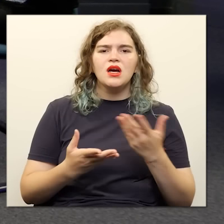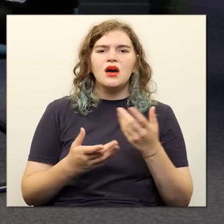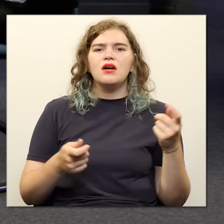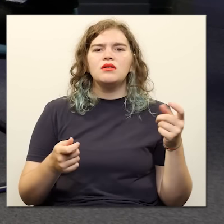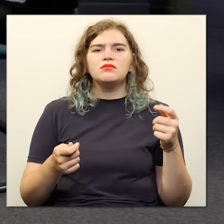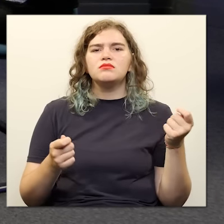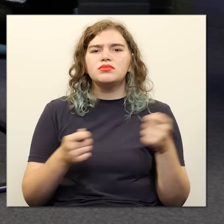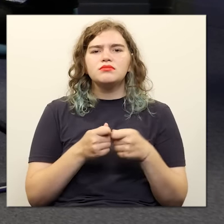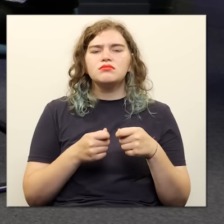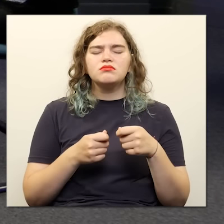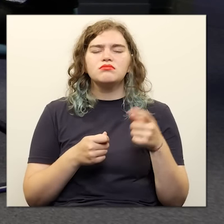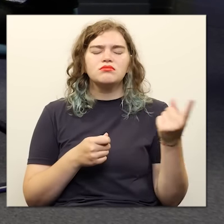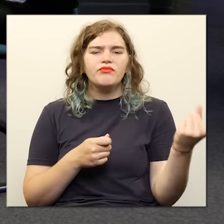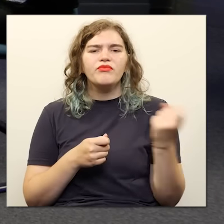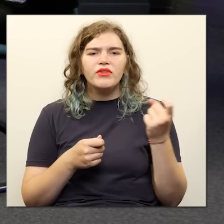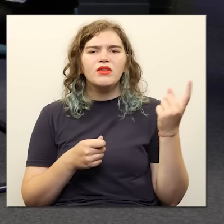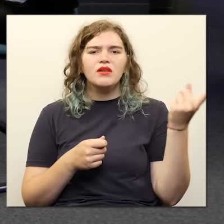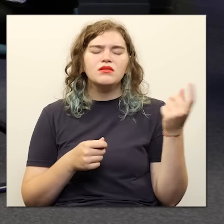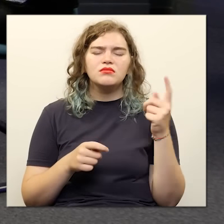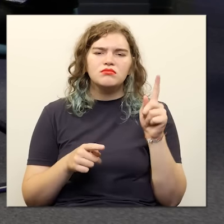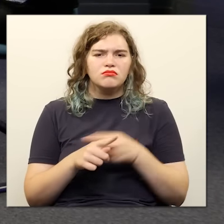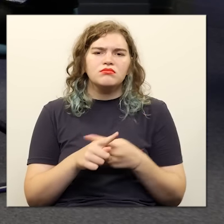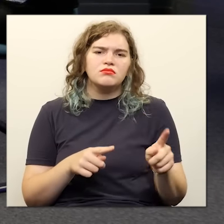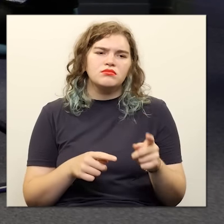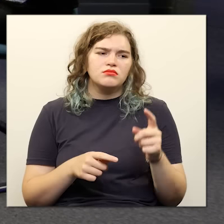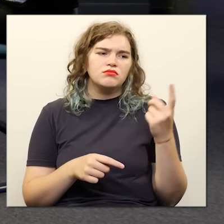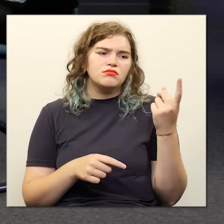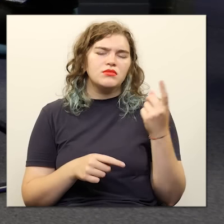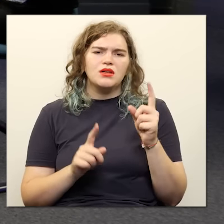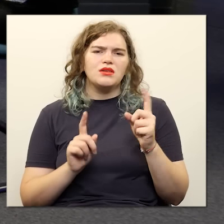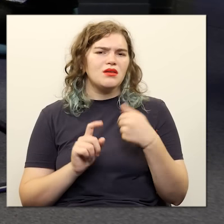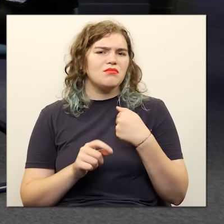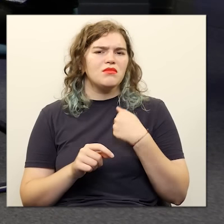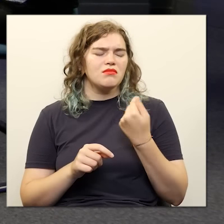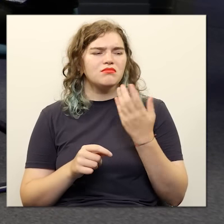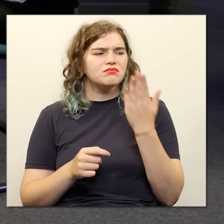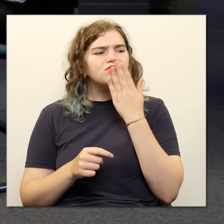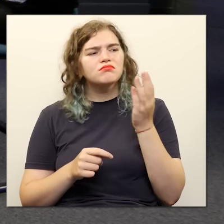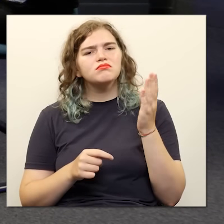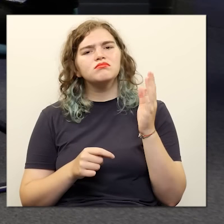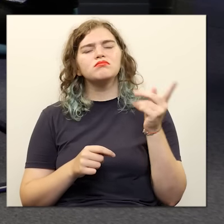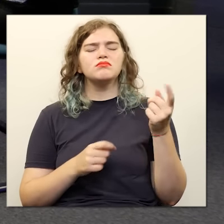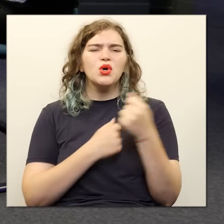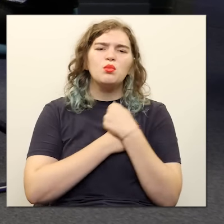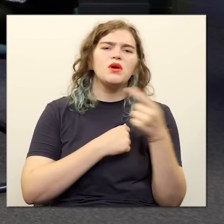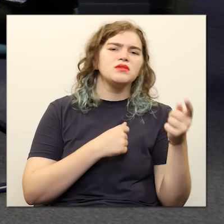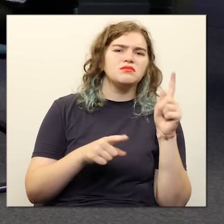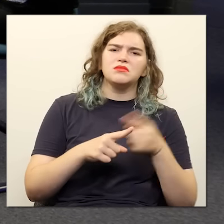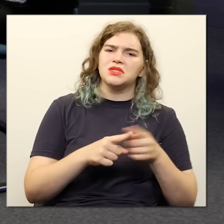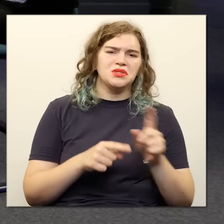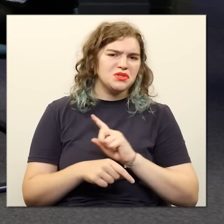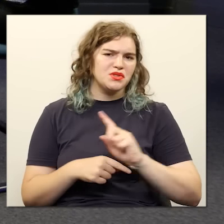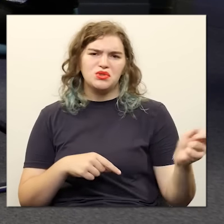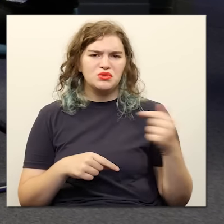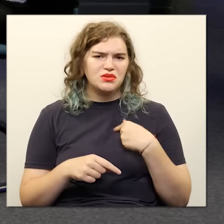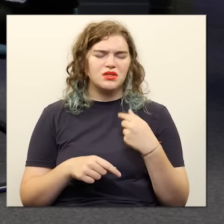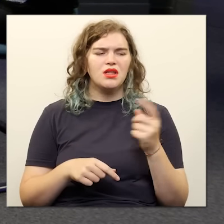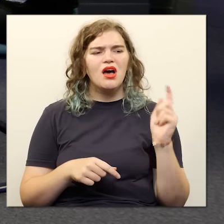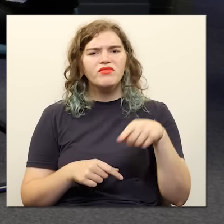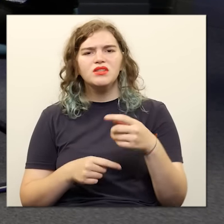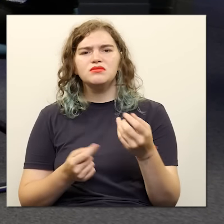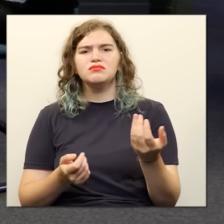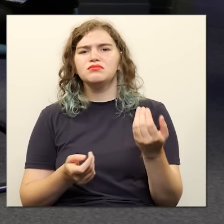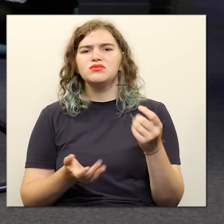care făcea parte din altă etnie și mie nu mi-a fost draj niciodată oamenii ăștia. A venit la mine să ceară